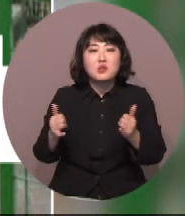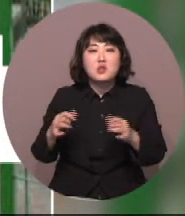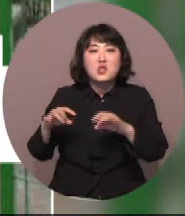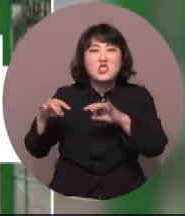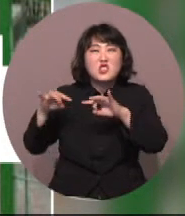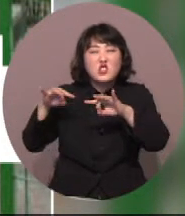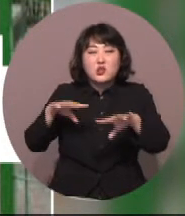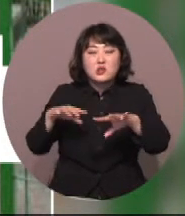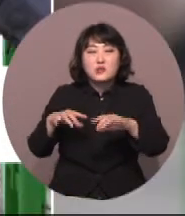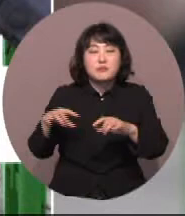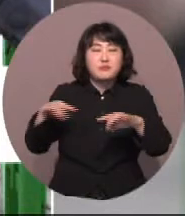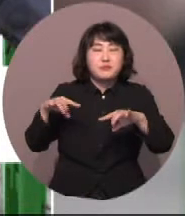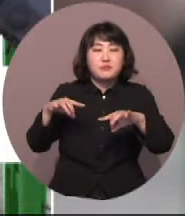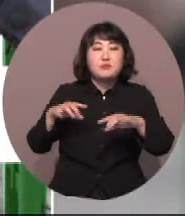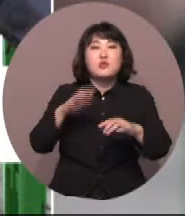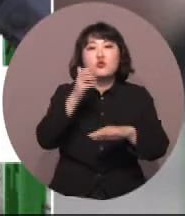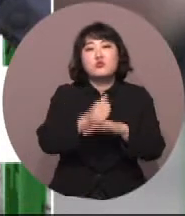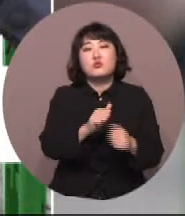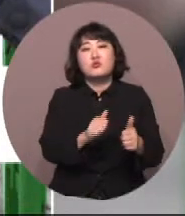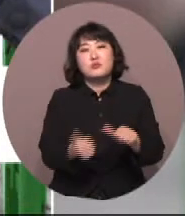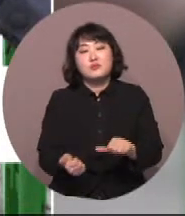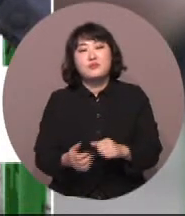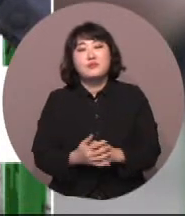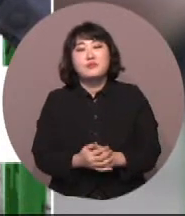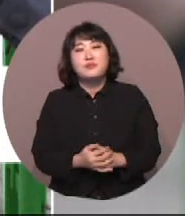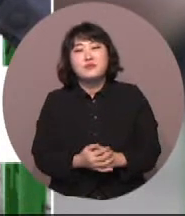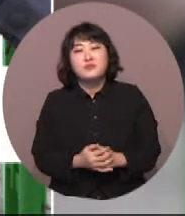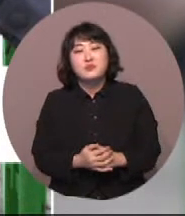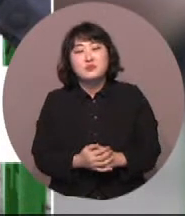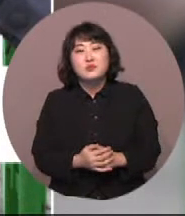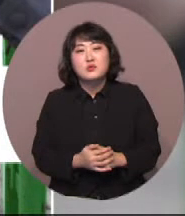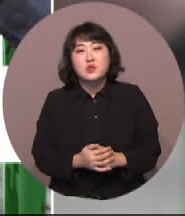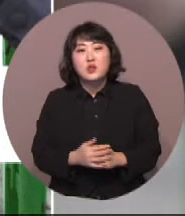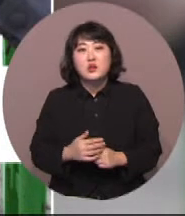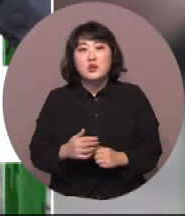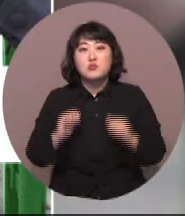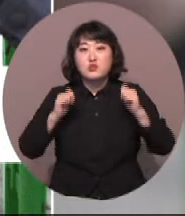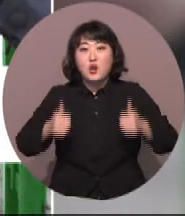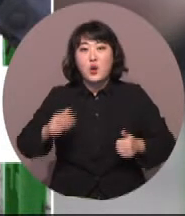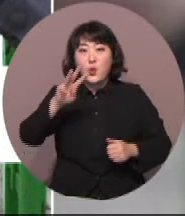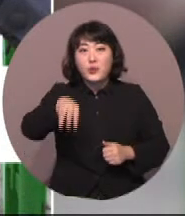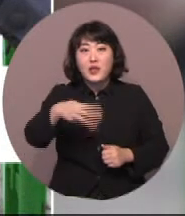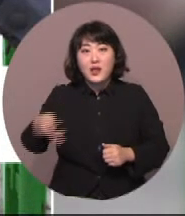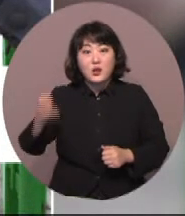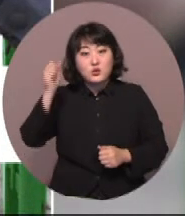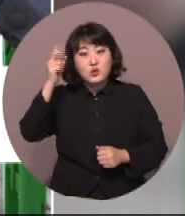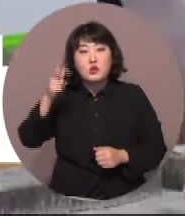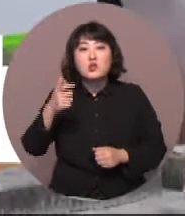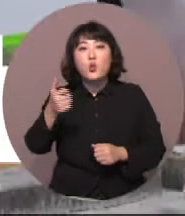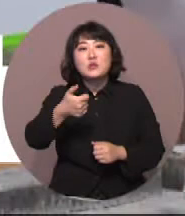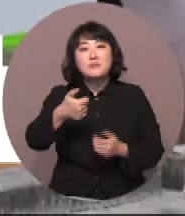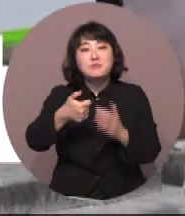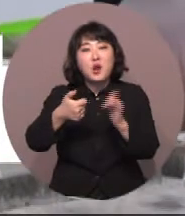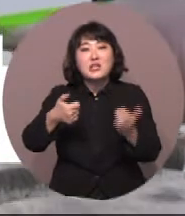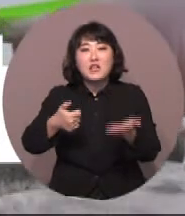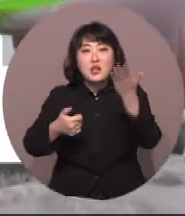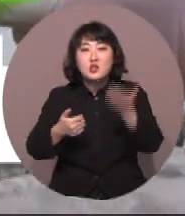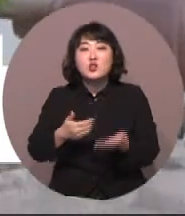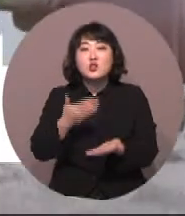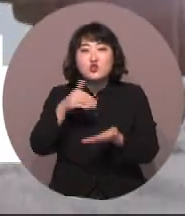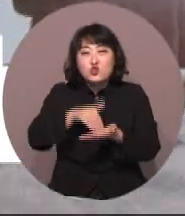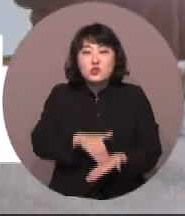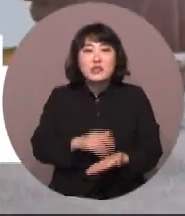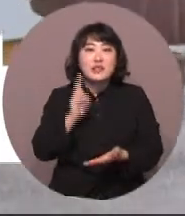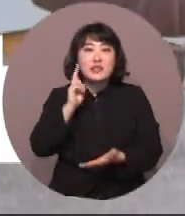작업을 하다 감전 돼 숨졌습니다 부여 롯데 리조트 는 상시 근로자 50명 이상 해 중대재해 처벌법